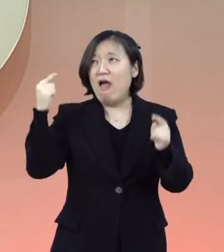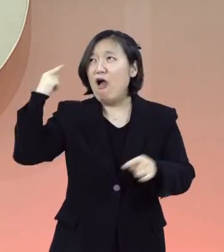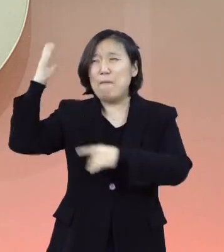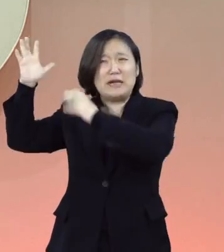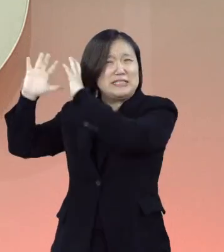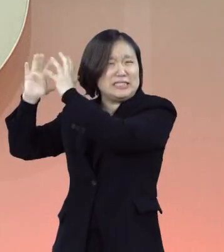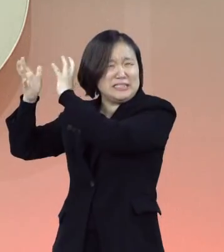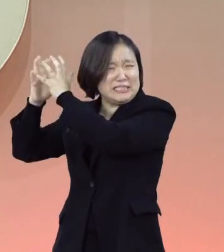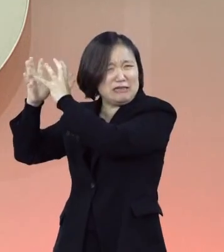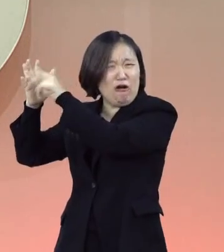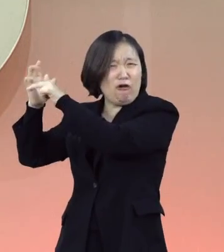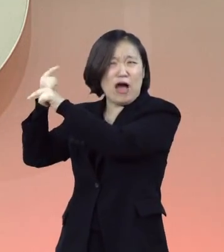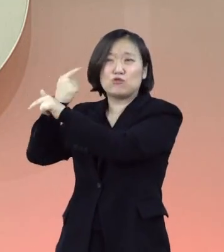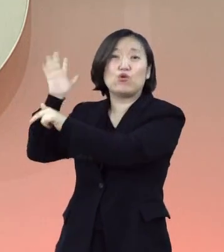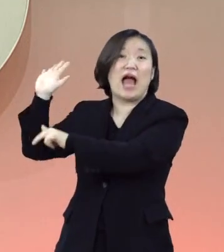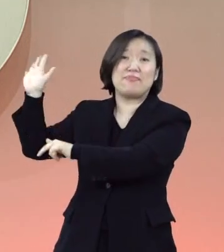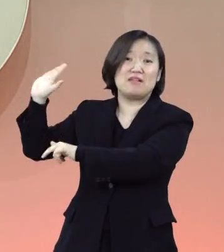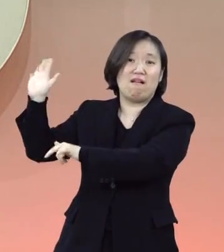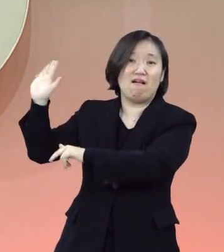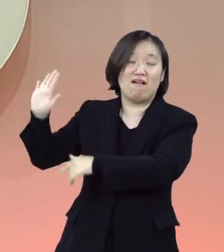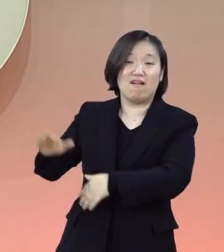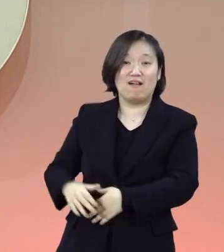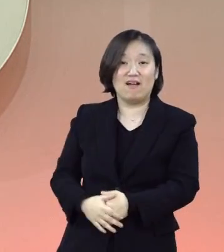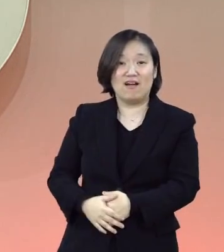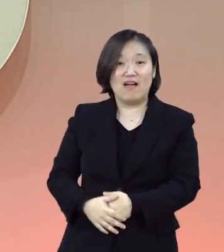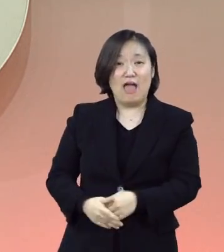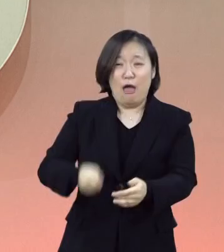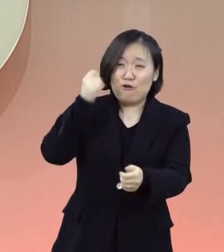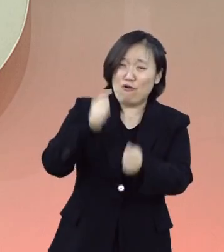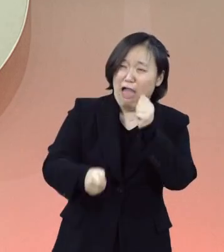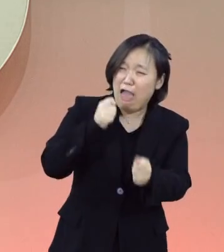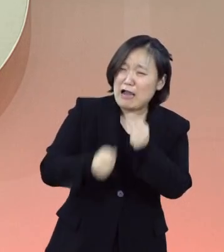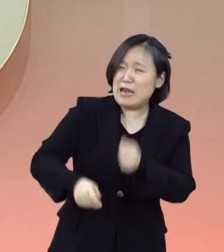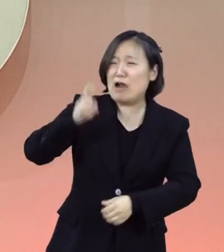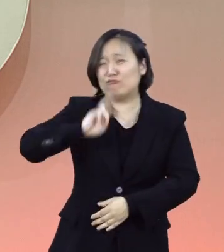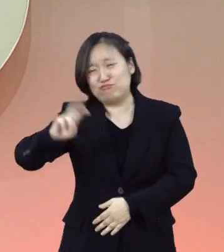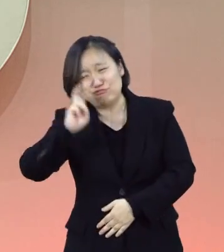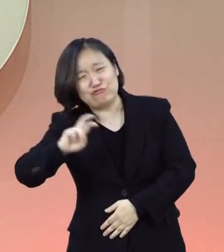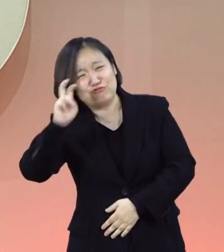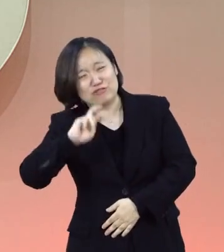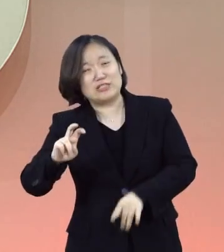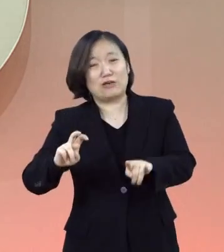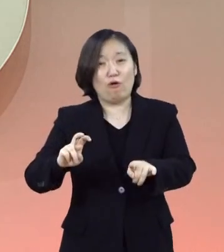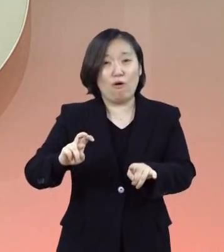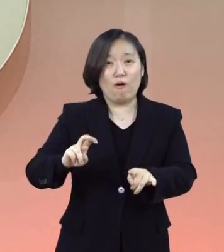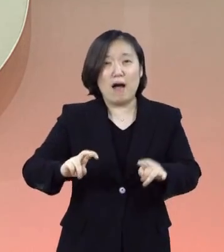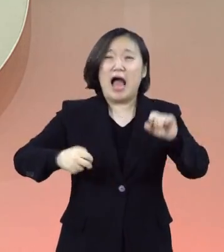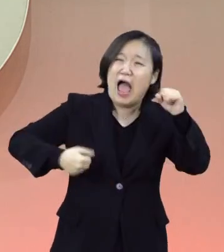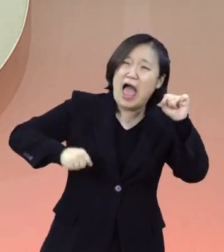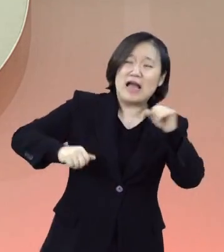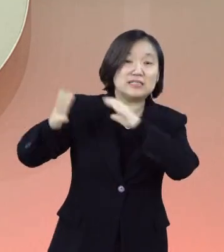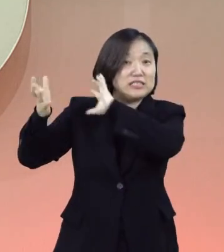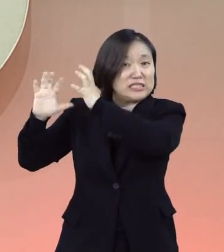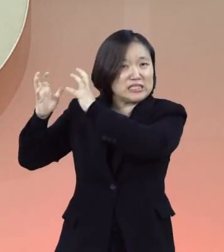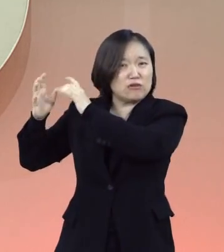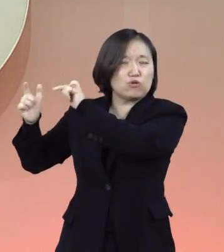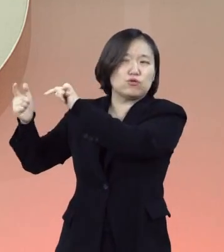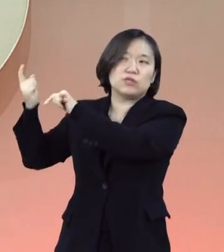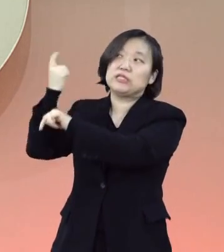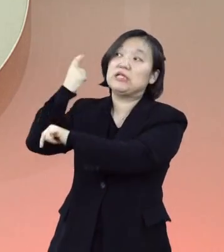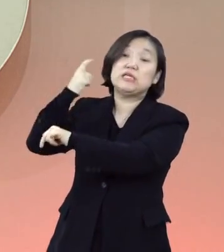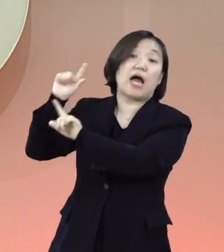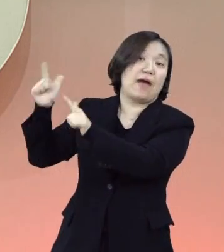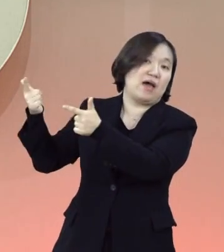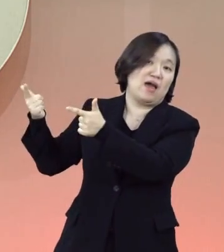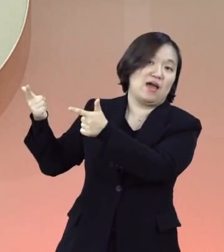때는 옆에서 꽹가리를 치고 북을 치고 노래를 불러도 거기에 내 마음이 그 귀의